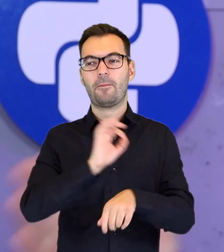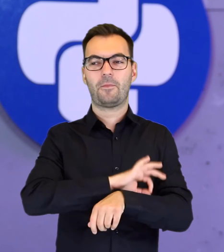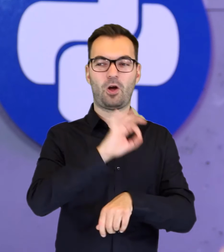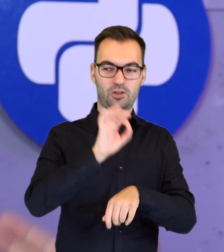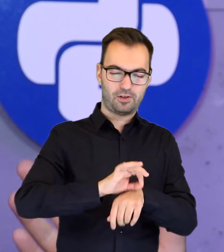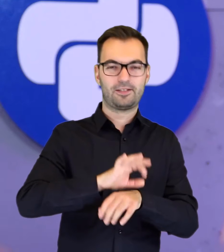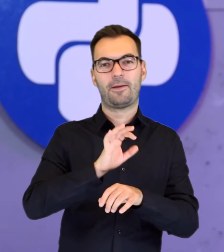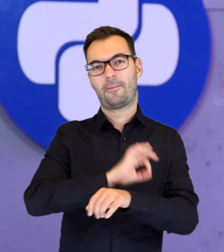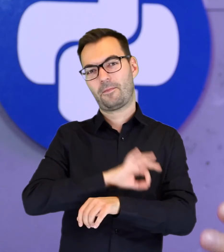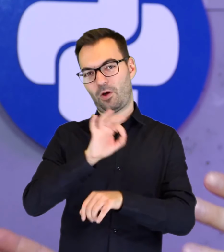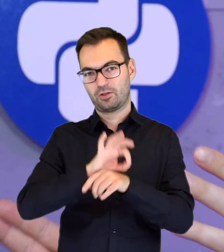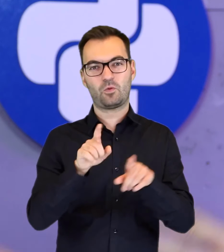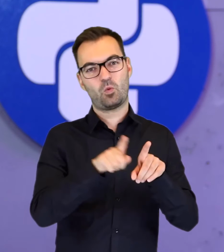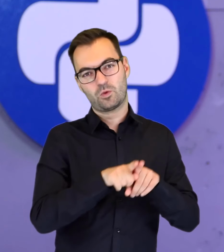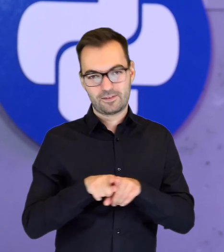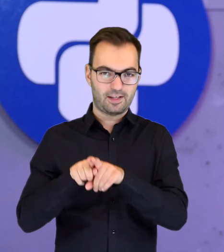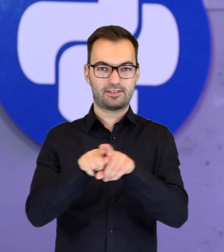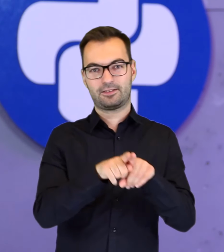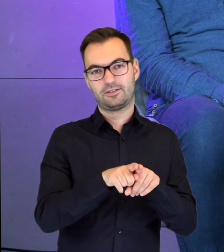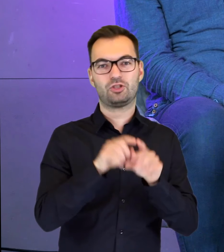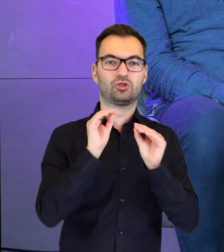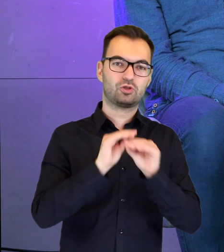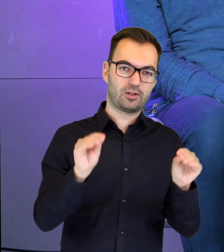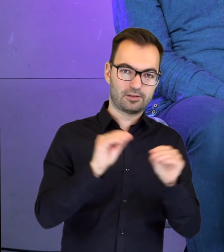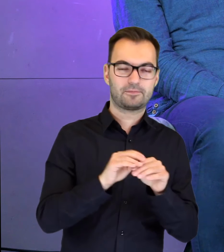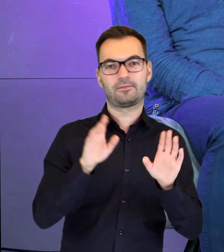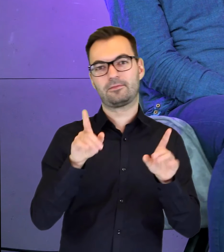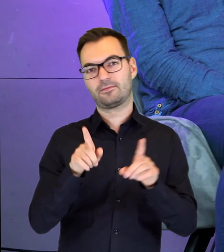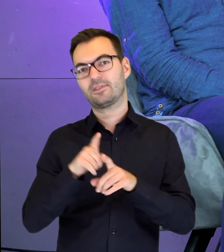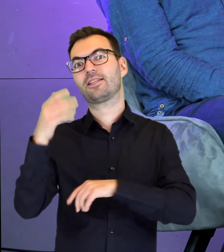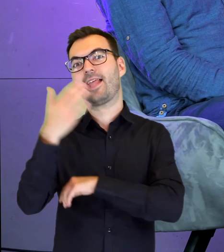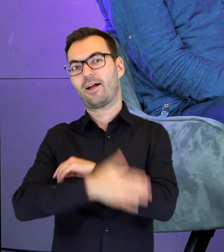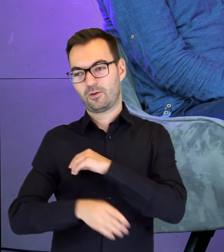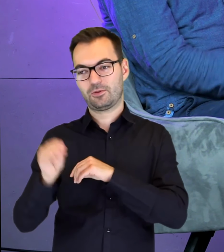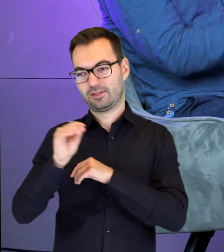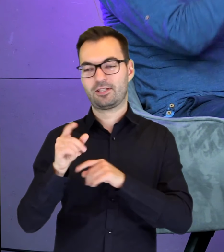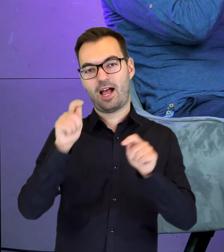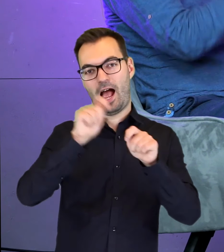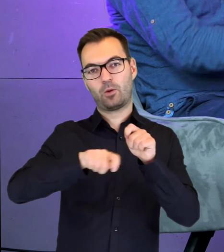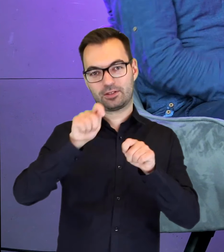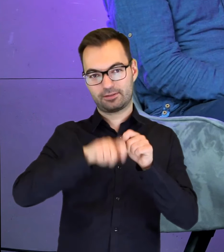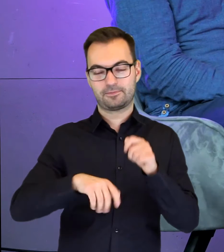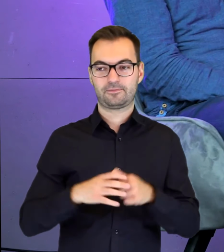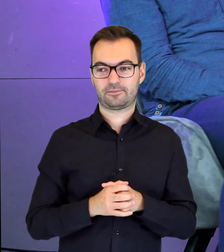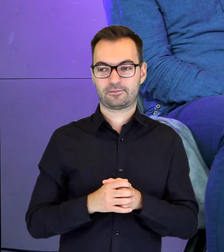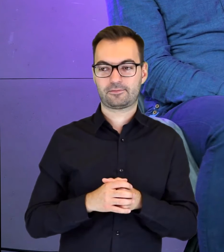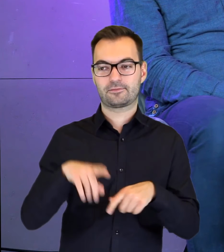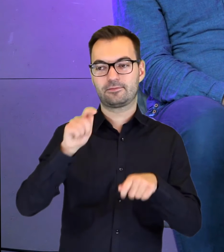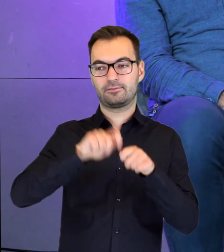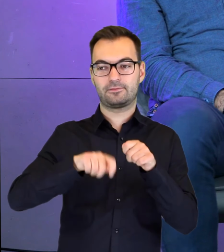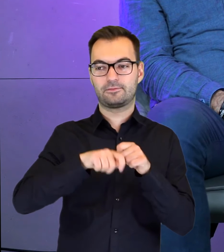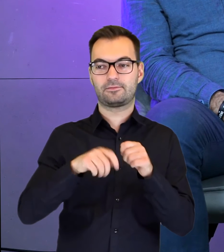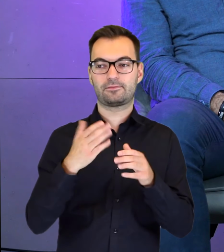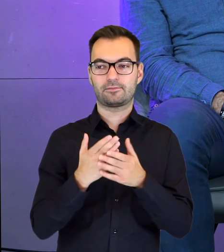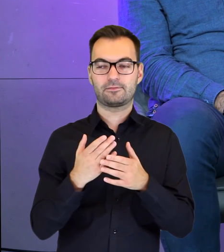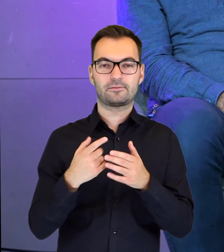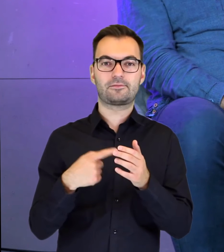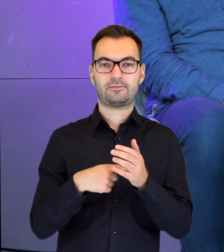kinolen to jest firma która zajmuje się w dużej mierze audytami czy bym powiedział że projektowanie projektowanie uniwersalnym